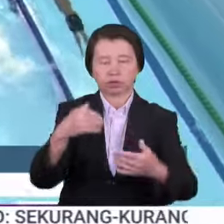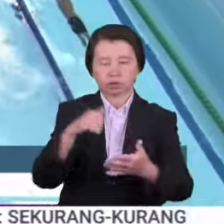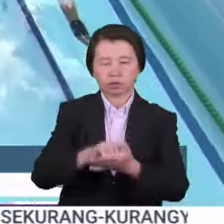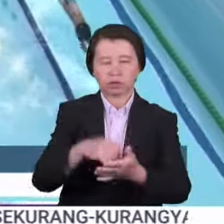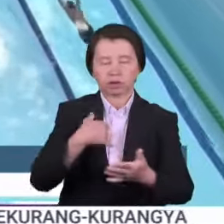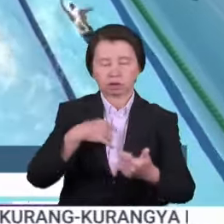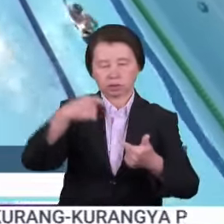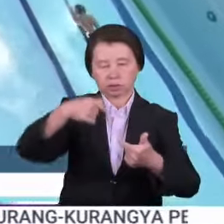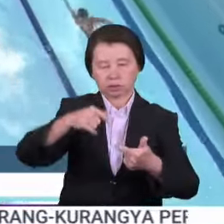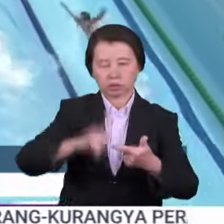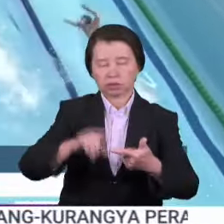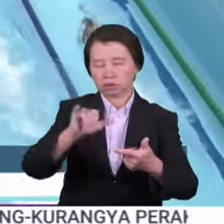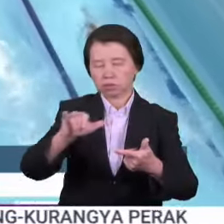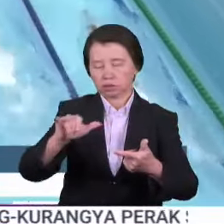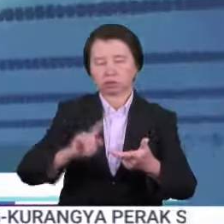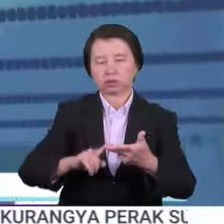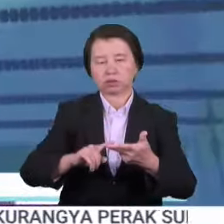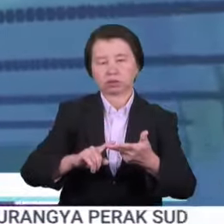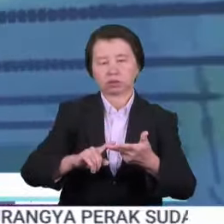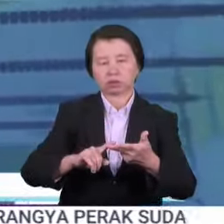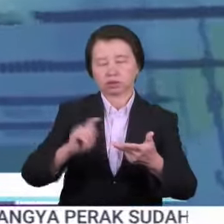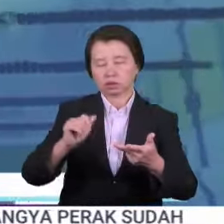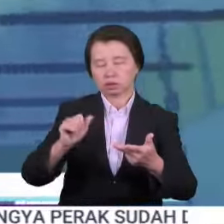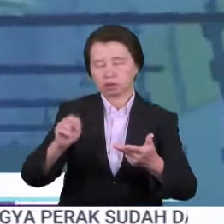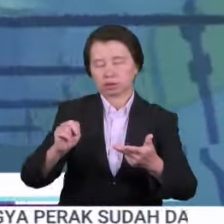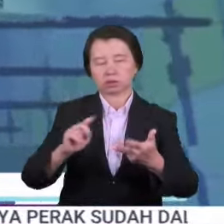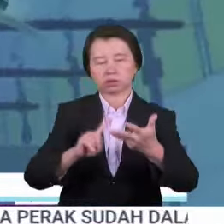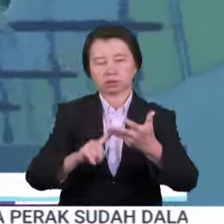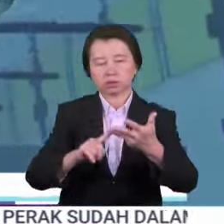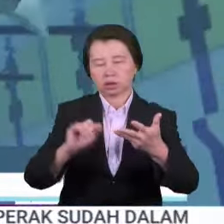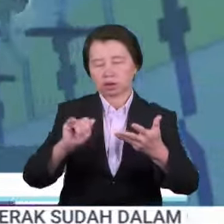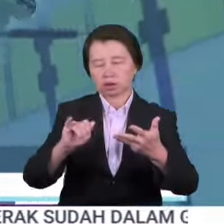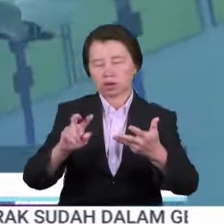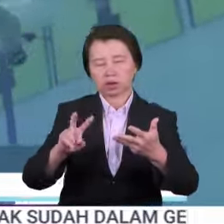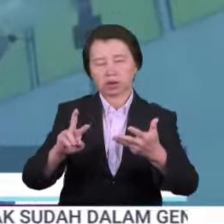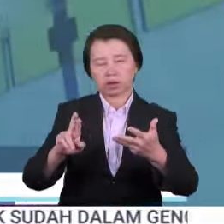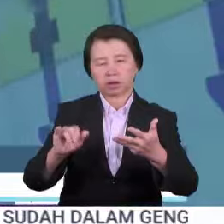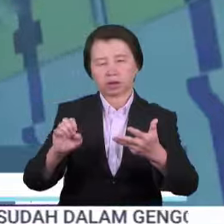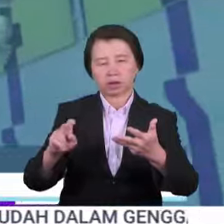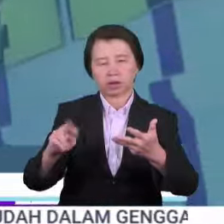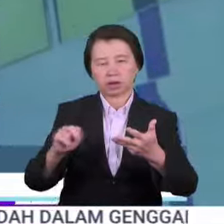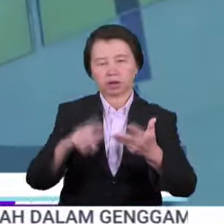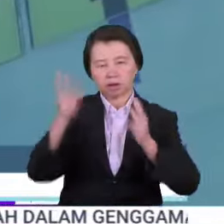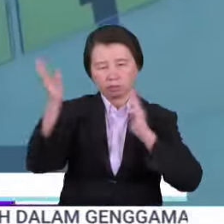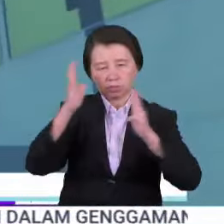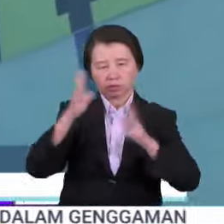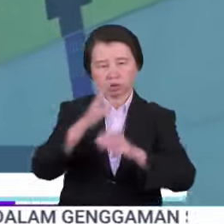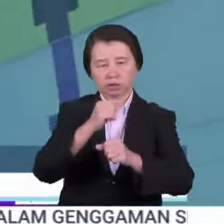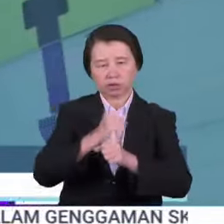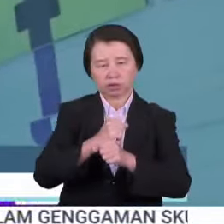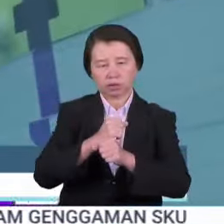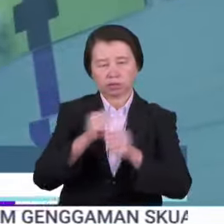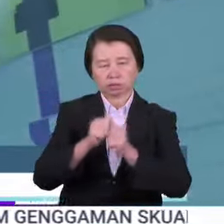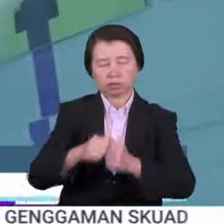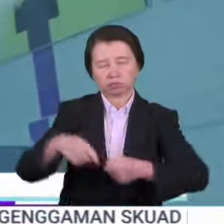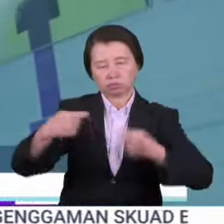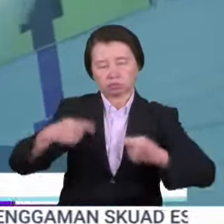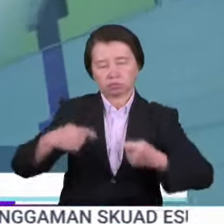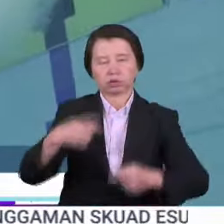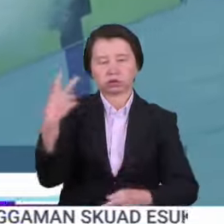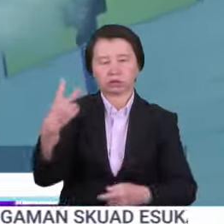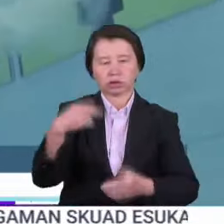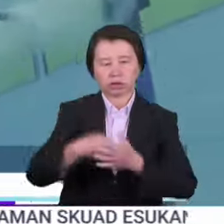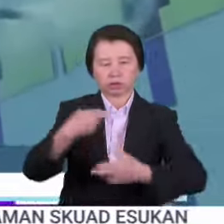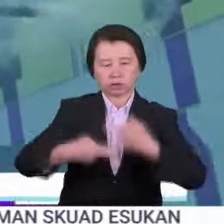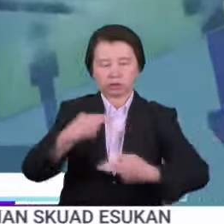barisi Steve Kew, Lim Yin Chuen, Tan Kai Xin dan Arvin Shan, skuad negara berjaya mara menerusi saringan kedua